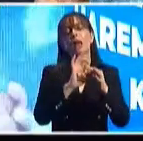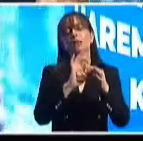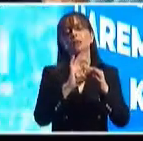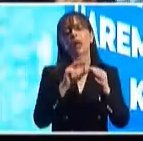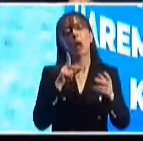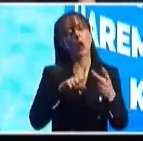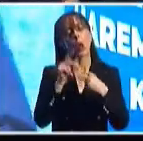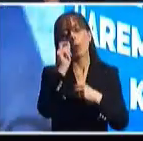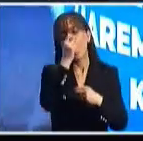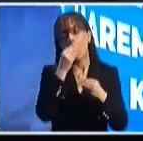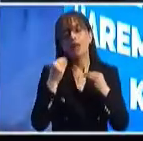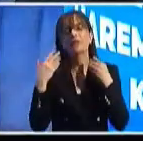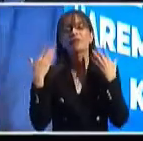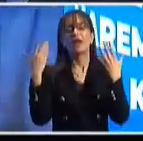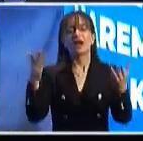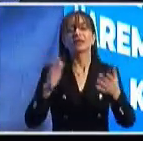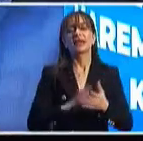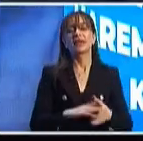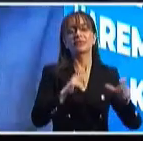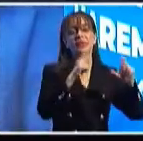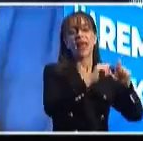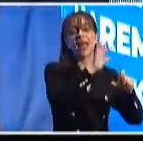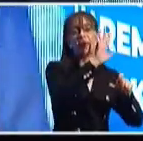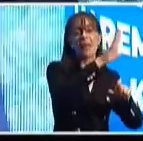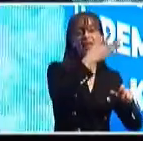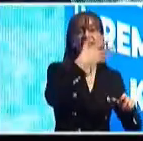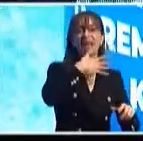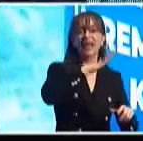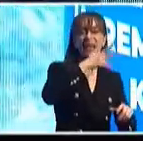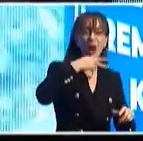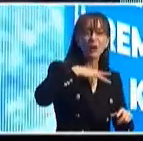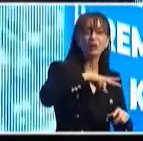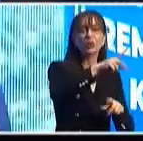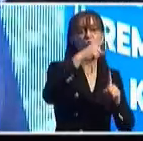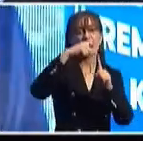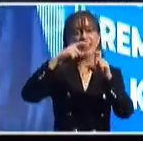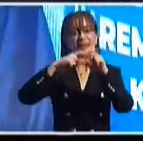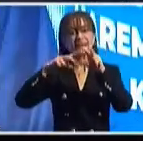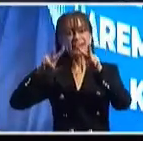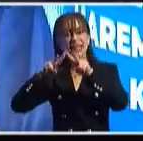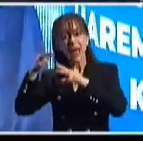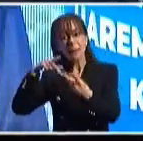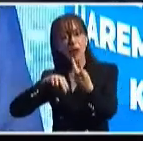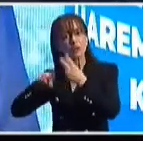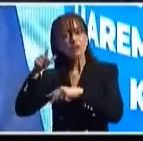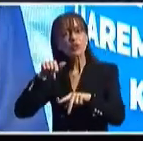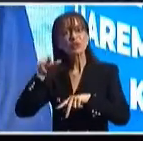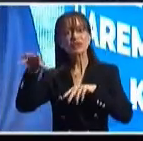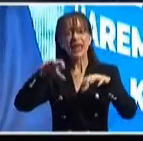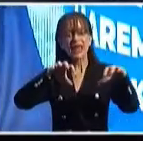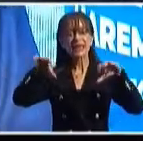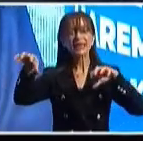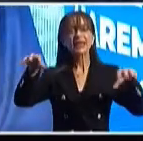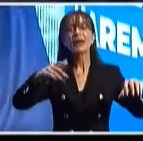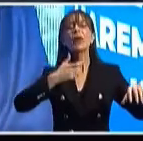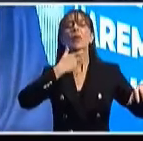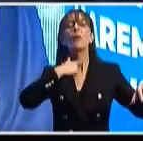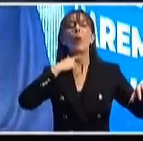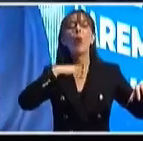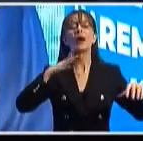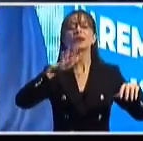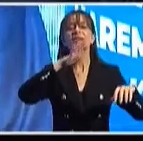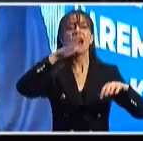E5 karayoluyla TEM otoyolu ve kuzey güney istikametinde iki yakada Boğaz sahil